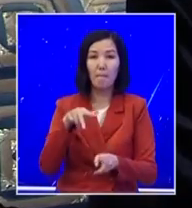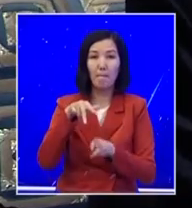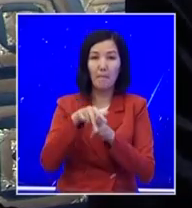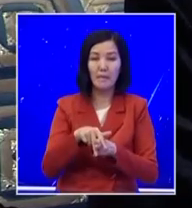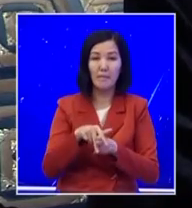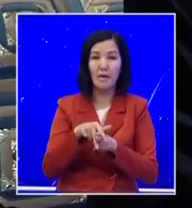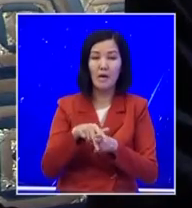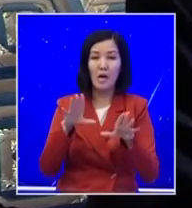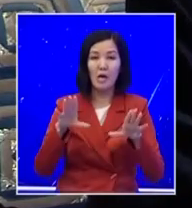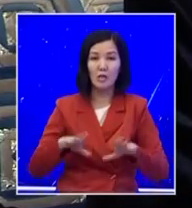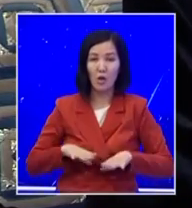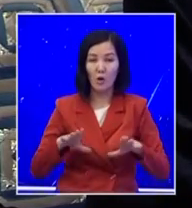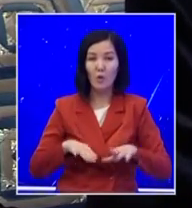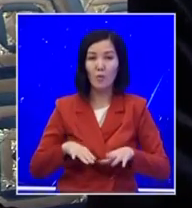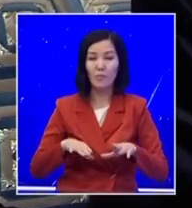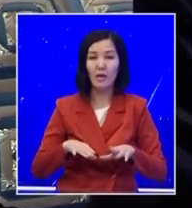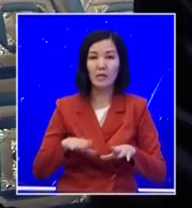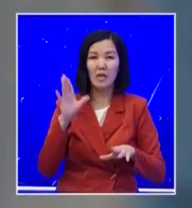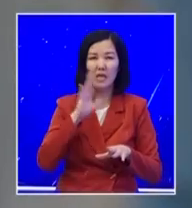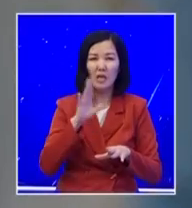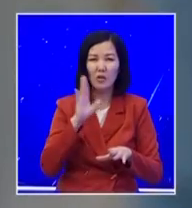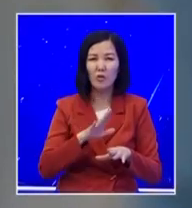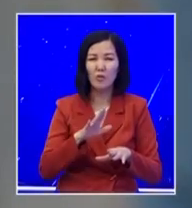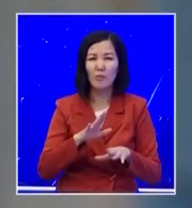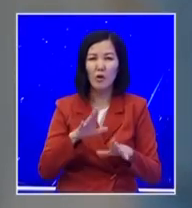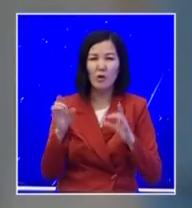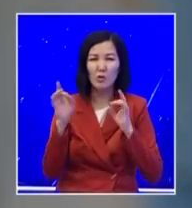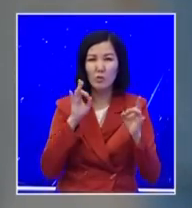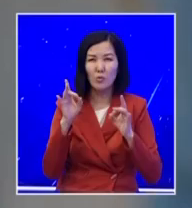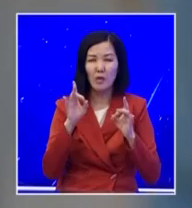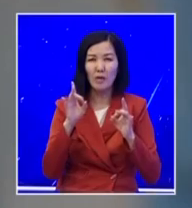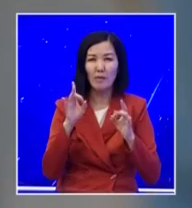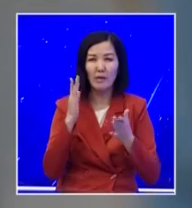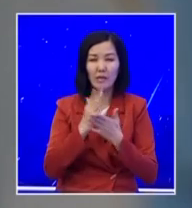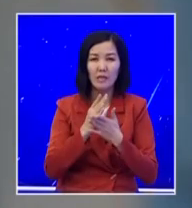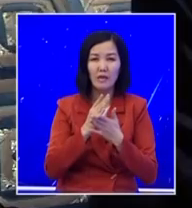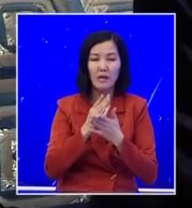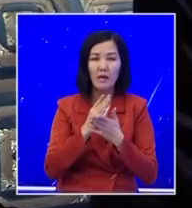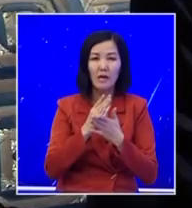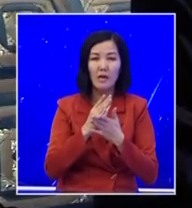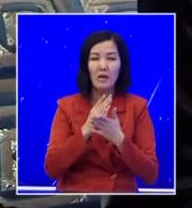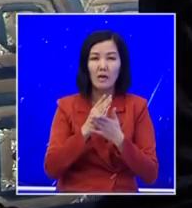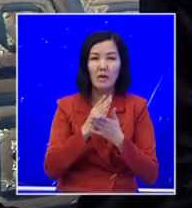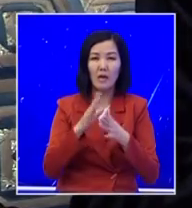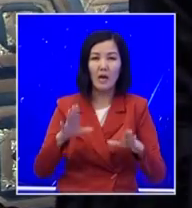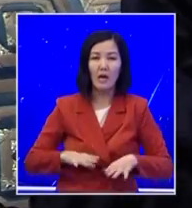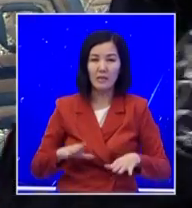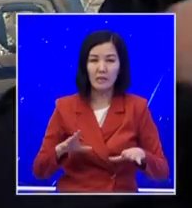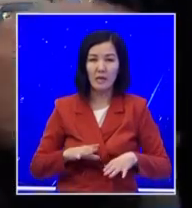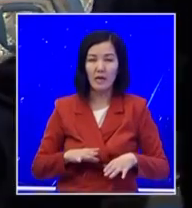ай үй тұрып ел нетіп ұсталып қалам ба дейді де, ол аттың оқыранғанына да